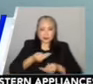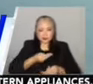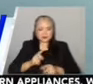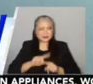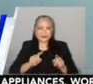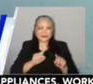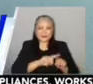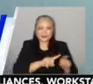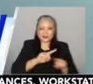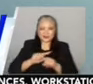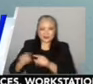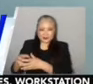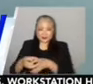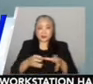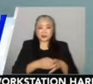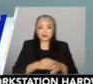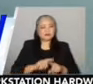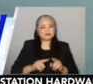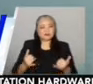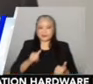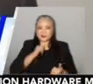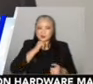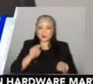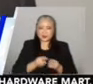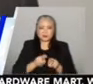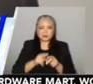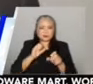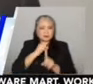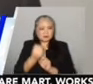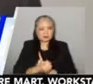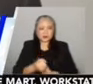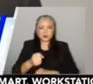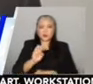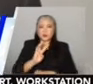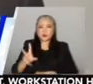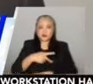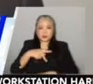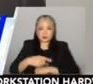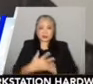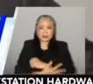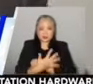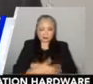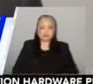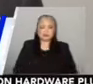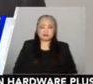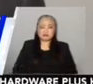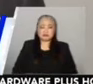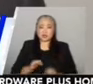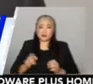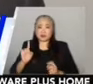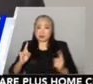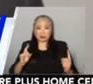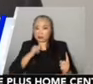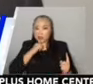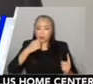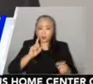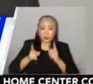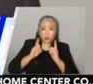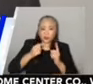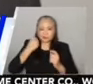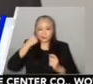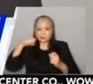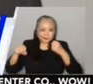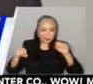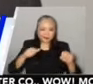ang sitwasyon sa West Philippine Sea. When people are not talking and there is misunderstanding,